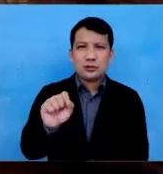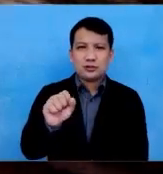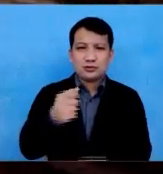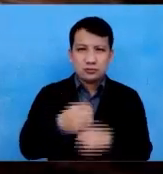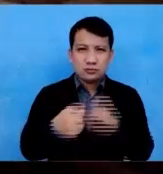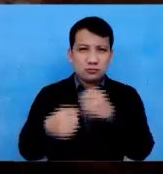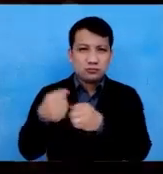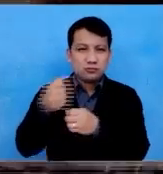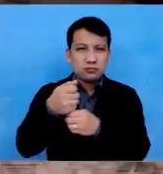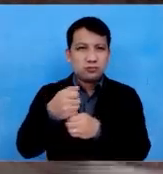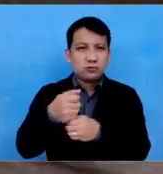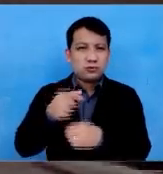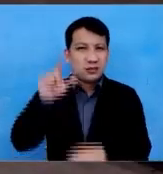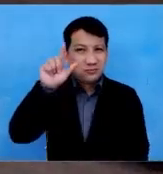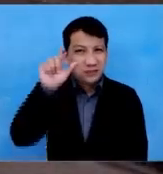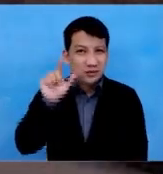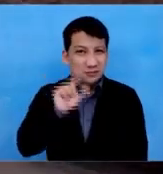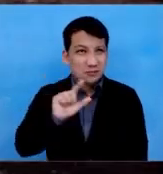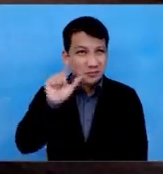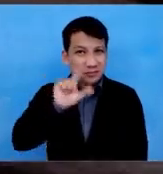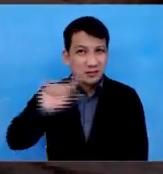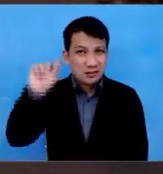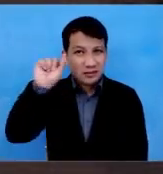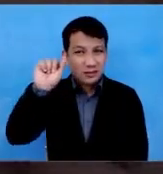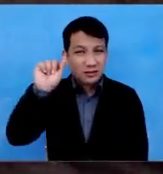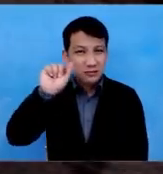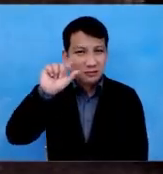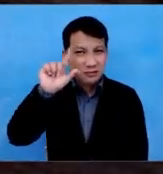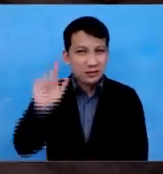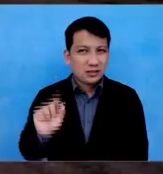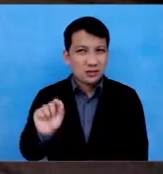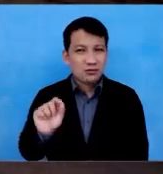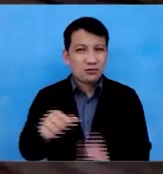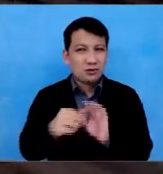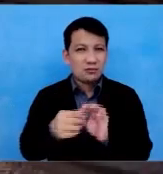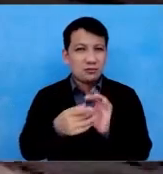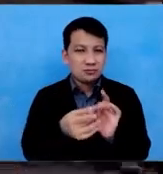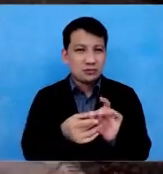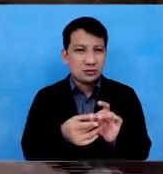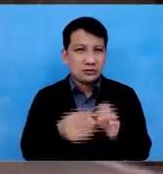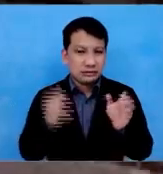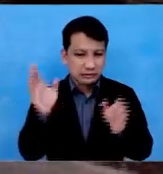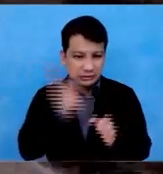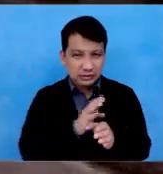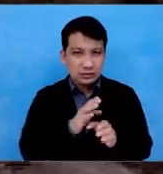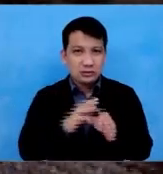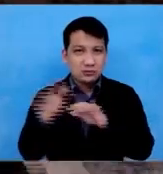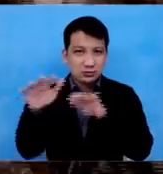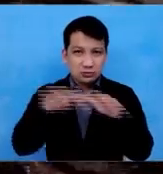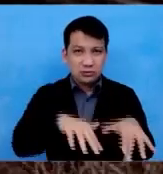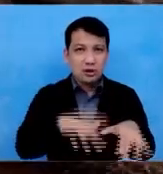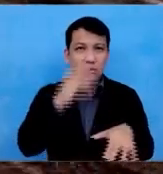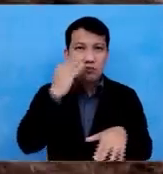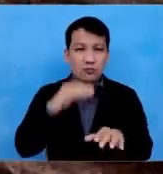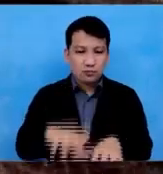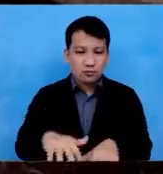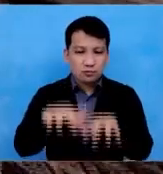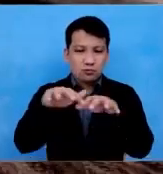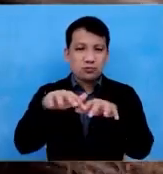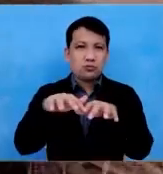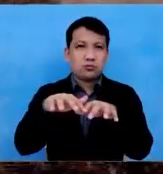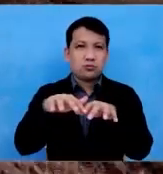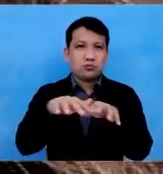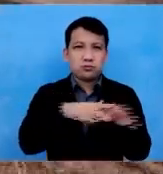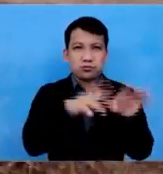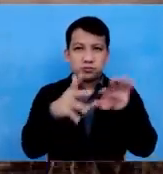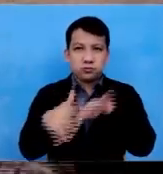kung gaano kalaki ang nasirang bahagi ng dike. Ayon sa lokal na pamahalaan, bumigay ang dike dahil sa pag-apo ng ilog at malakas na ragasa